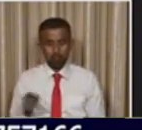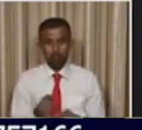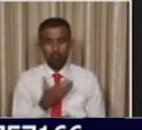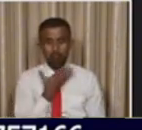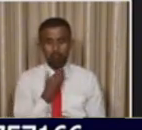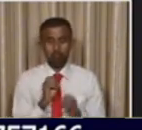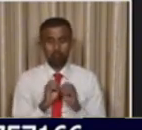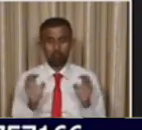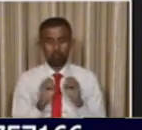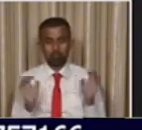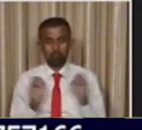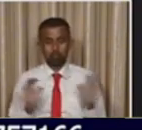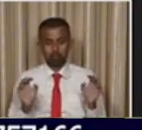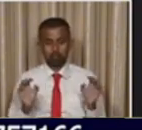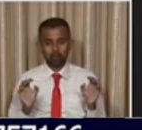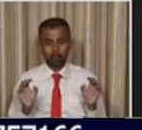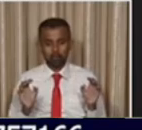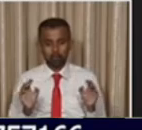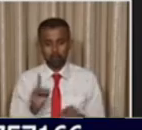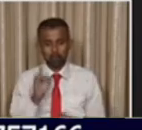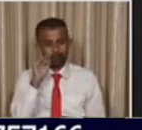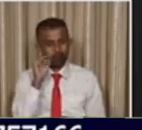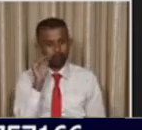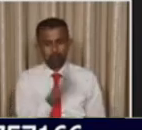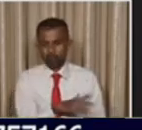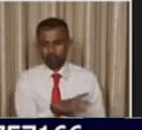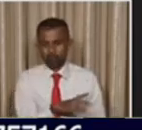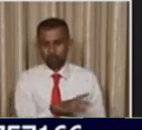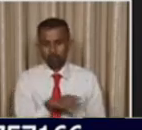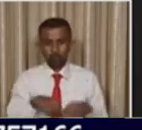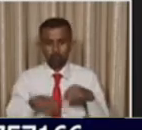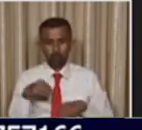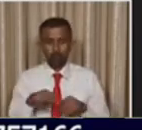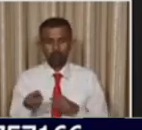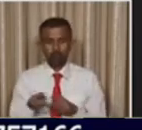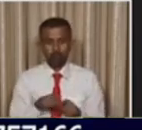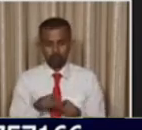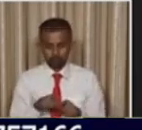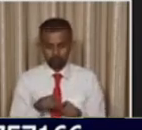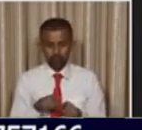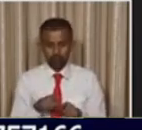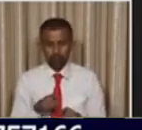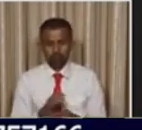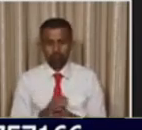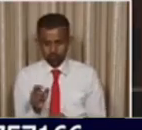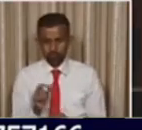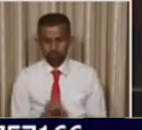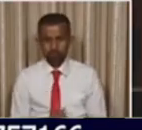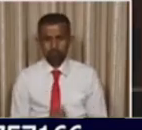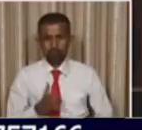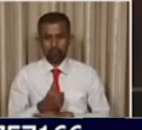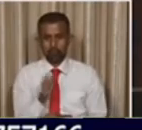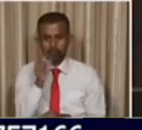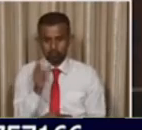நான் மிகவும் மென்மையாக கண்டிக்கிறேன். இது ஒரு அரசியல் நேர்மையற்ற ஒரு செயல்பாடு என்பதையும் நான் இதிலே பதிவு செய்து கொள்ள விரும்புகிறேன். நன்றி.